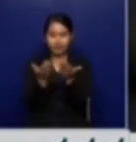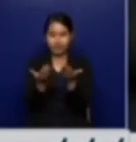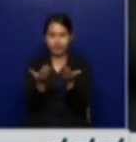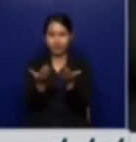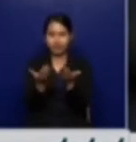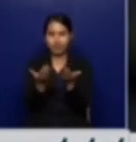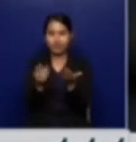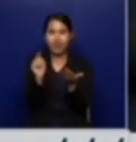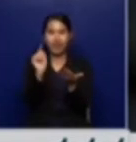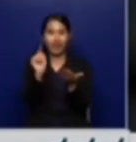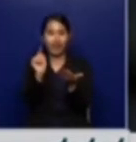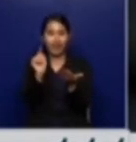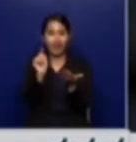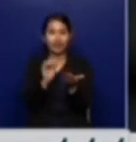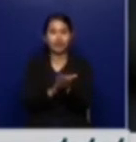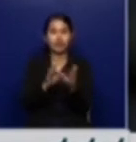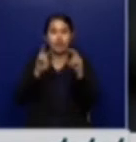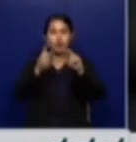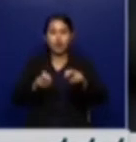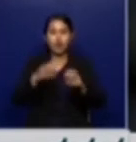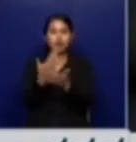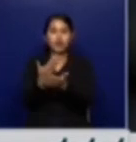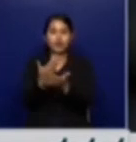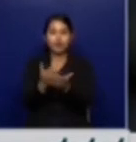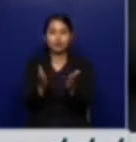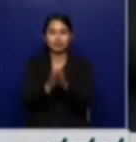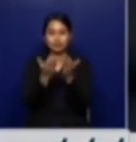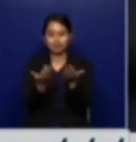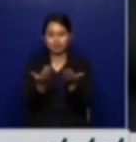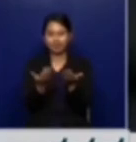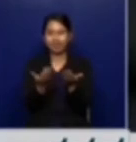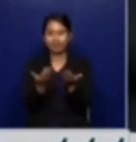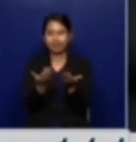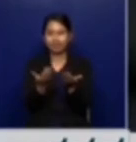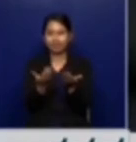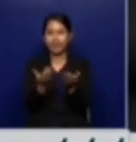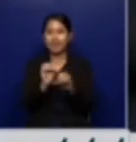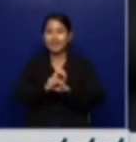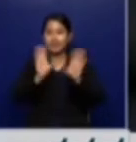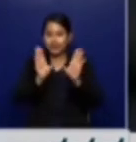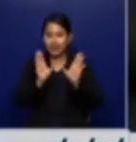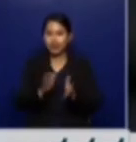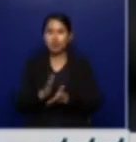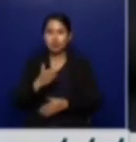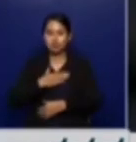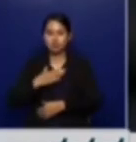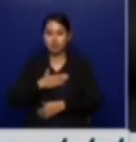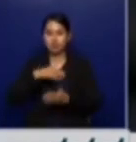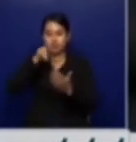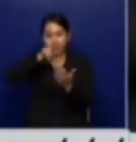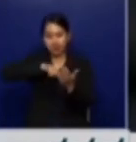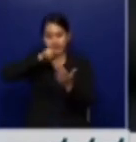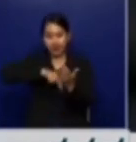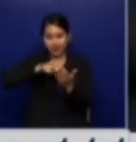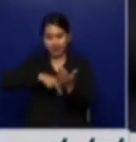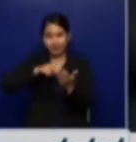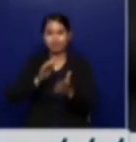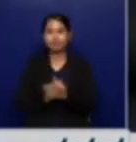เล่มนี้ครับวิเคราะห์งบประมาณเขาเสนอชัดเลยผมขออนุญาตอ่านให้ท่านประธานสั้นๆ